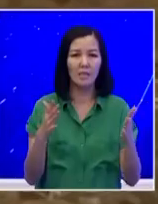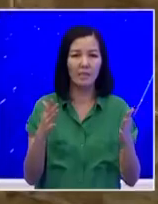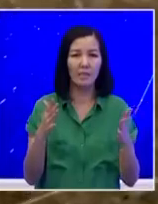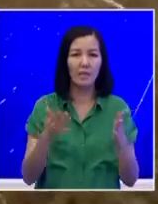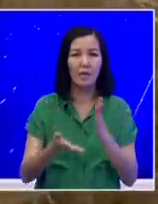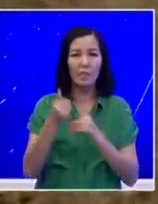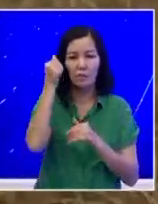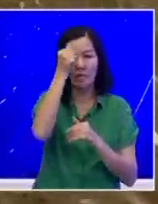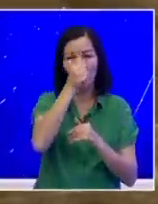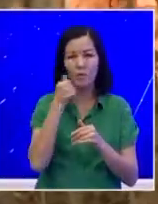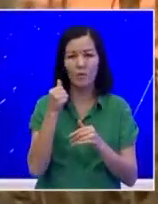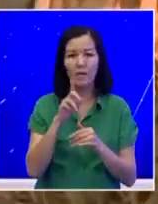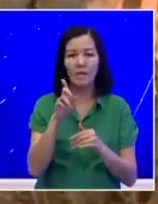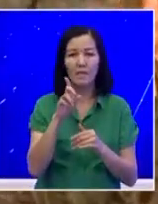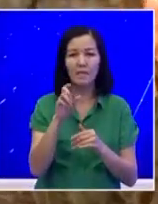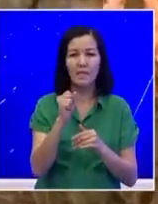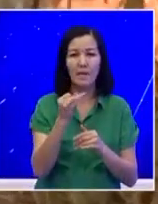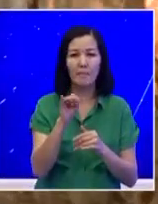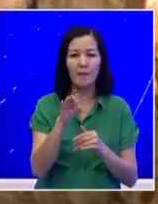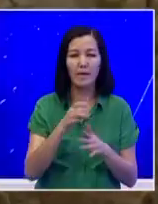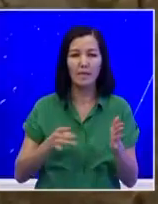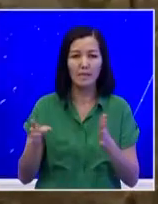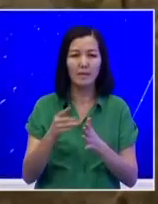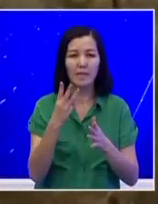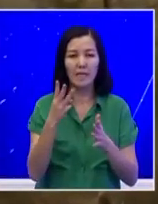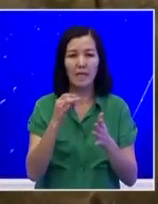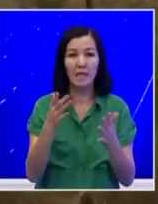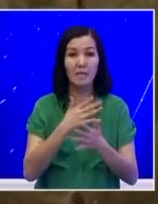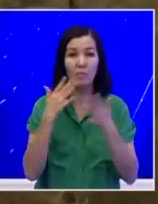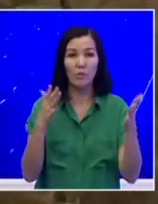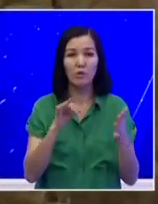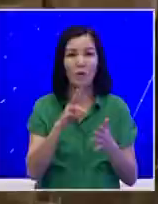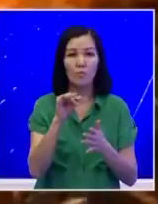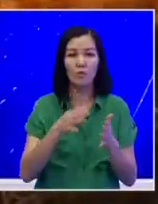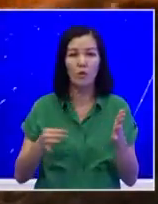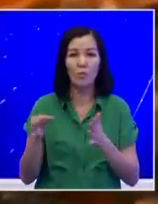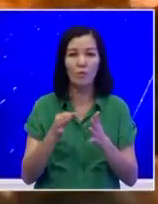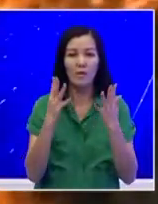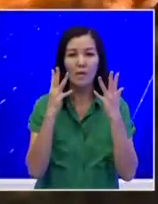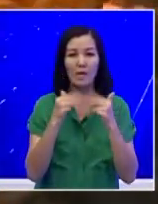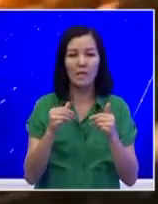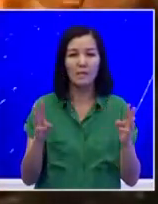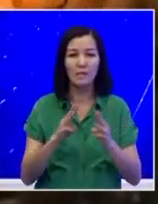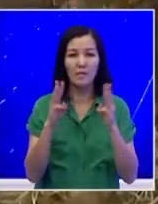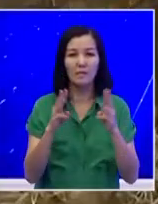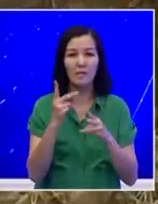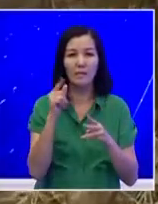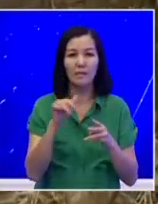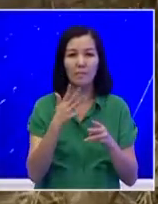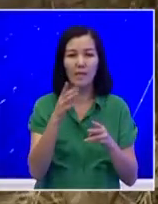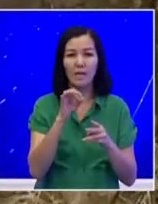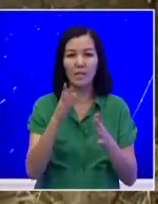аналогичные показатели прошлого года. В Забайкальском крае в 3 раза. В Амурской области количество очагов возросло в